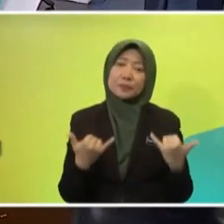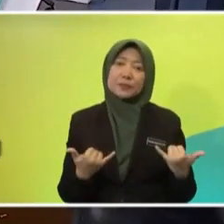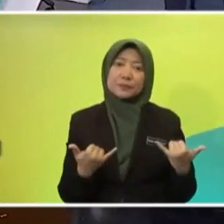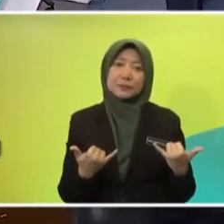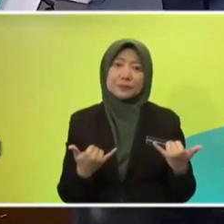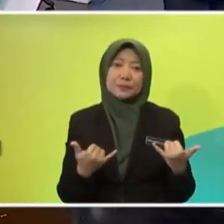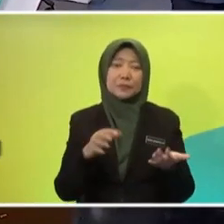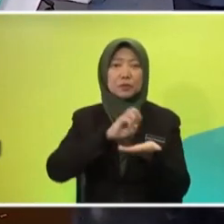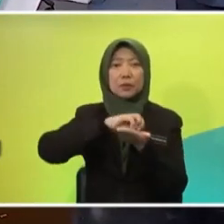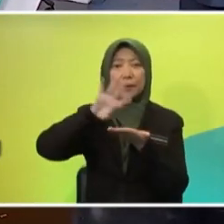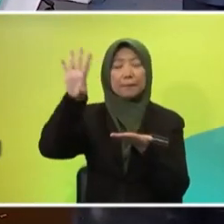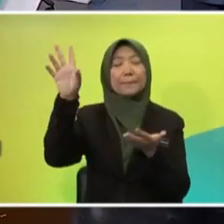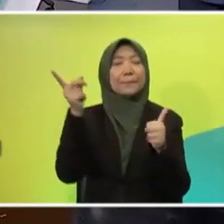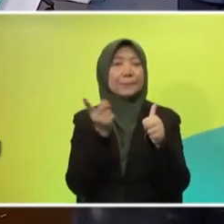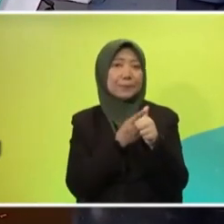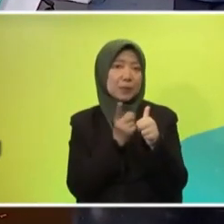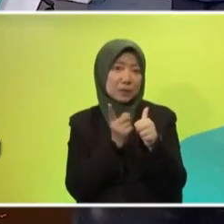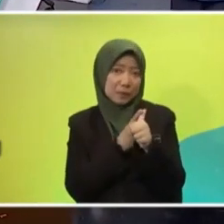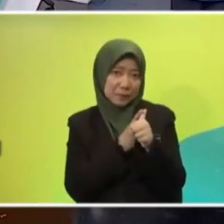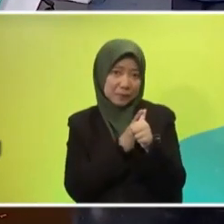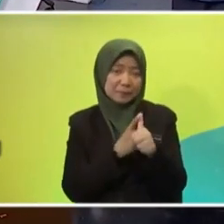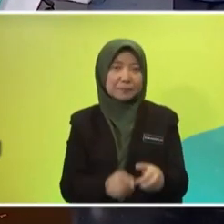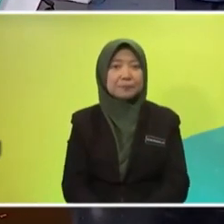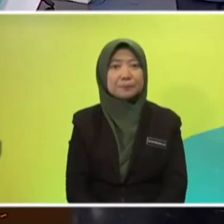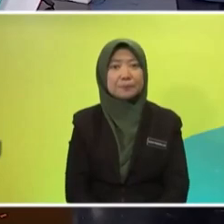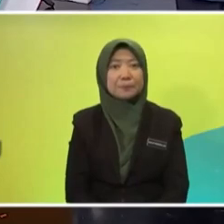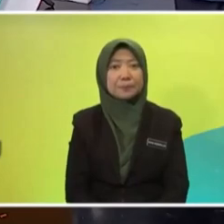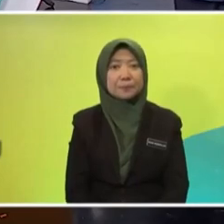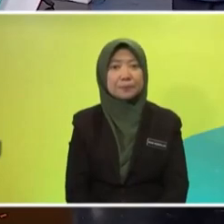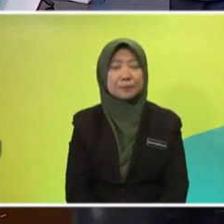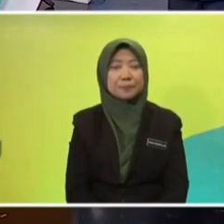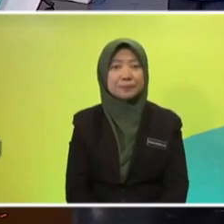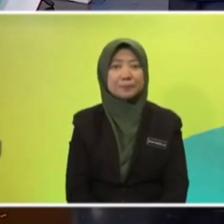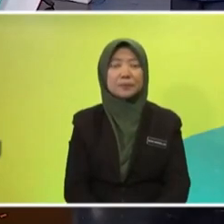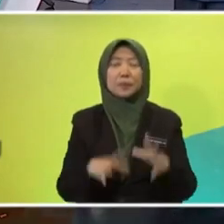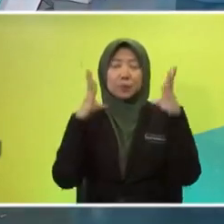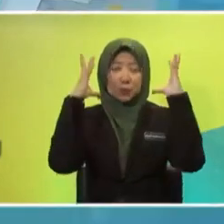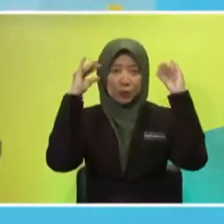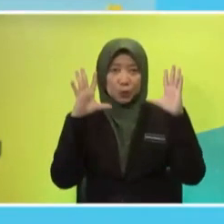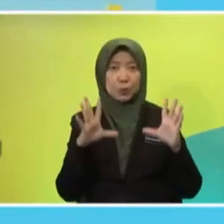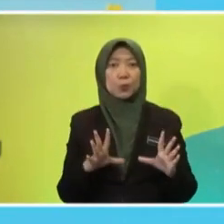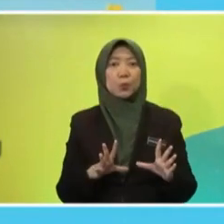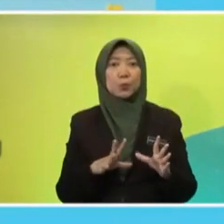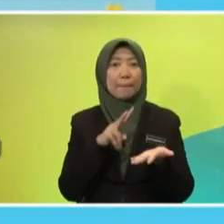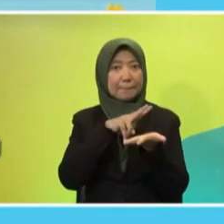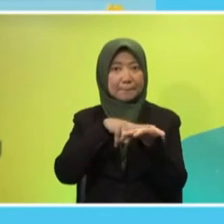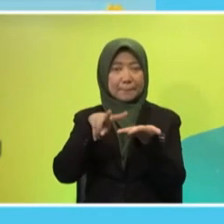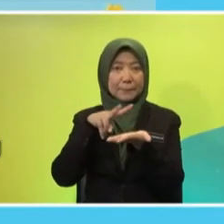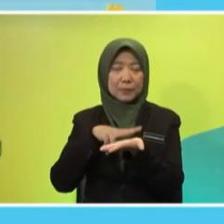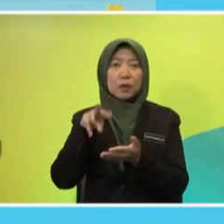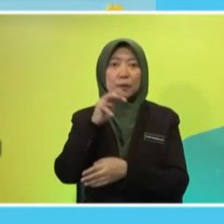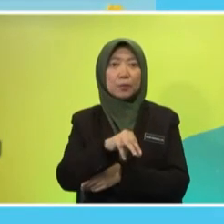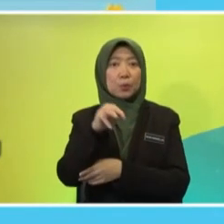ke slide yang pertama. Boleh. Okey, cikgu bacakan. Okey, cikgu minta adik-adik di rumah